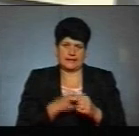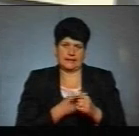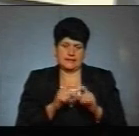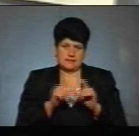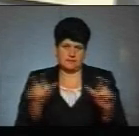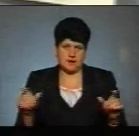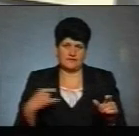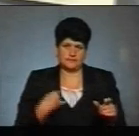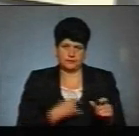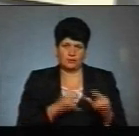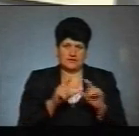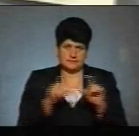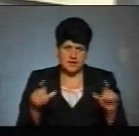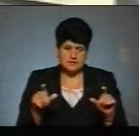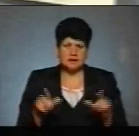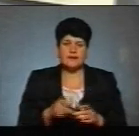значить, де